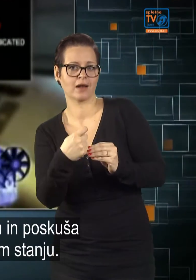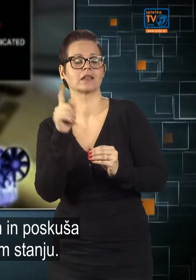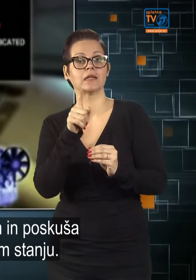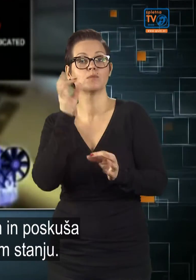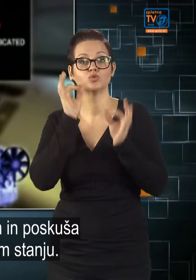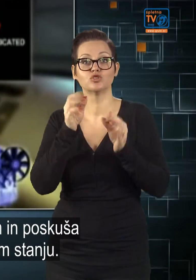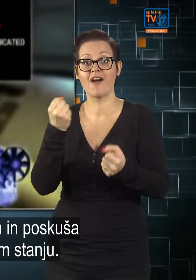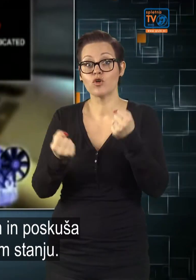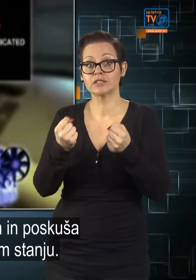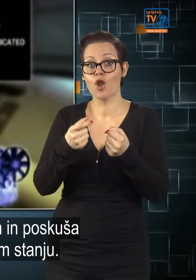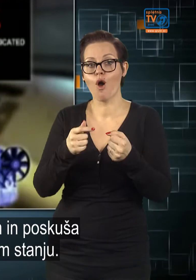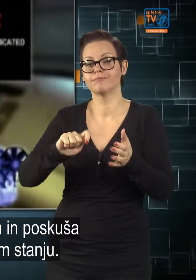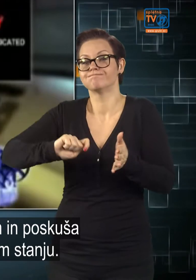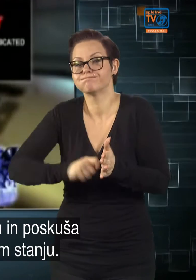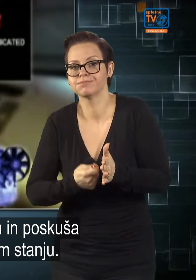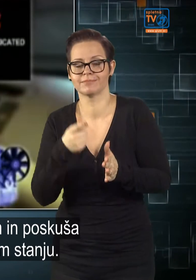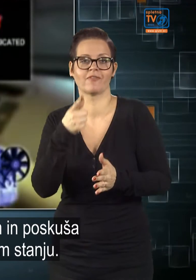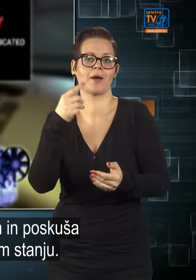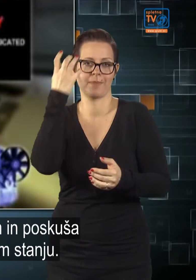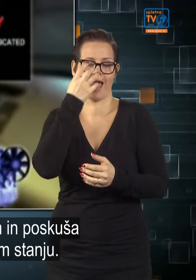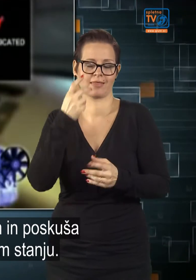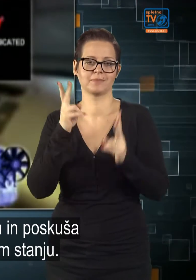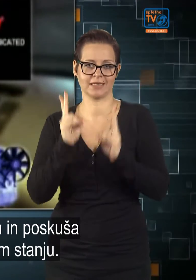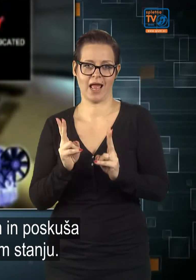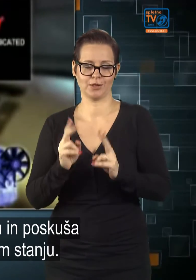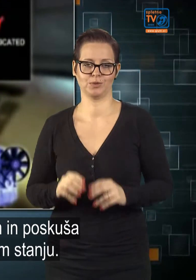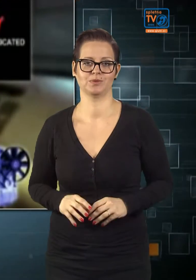vozilo zagnati v pijanem stanju.